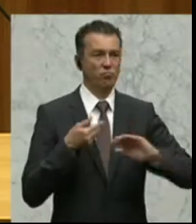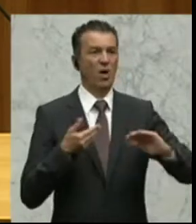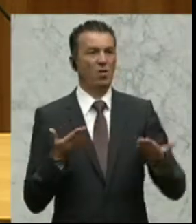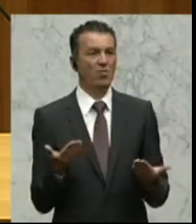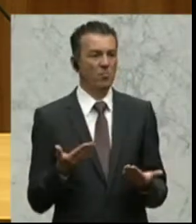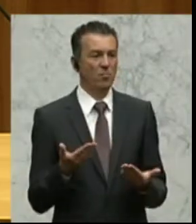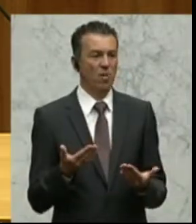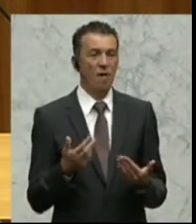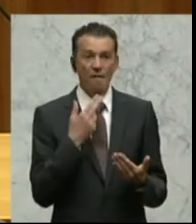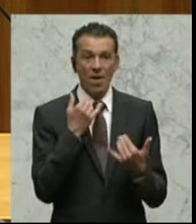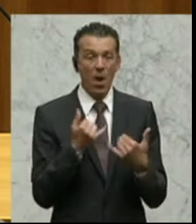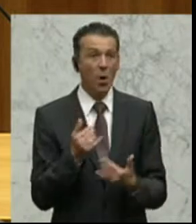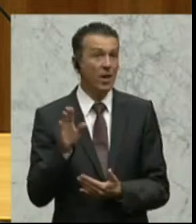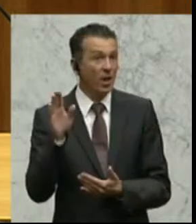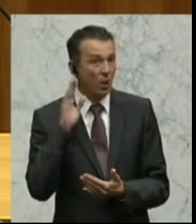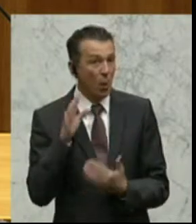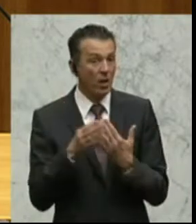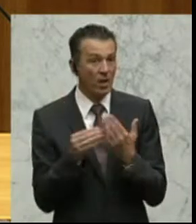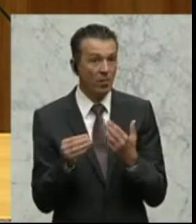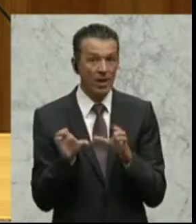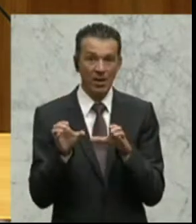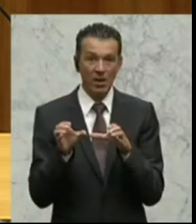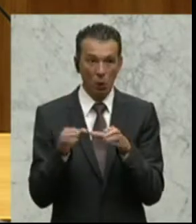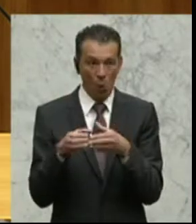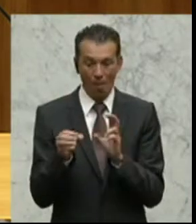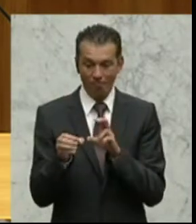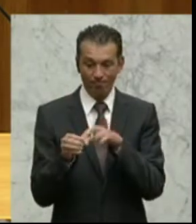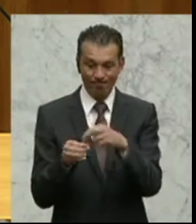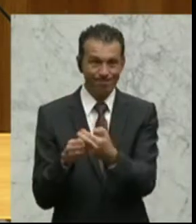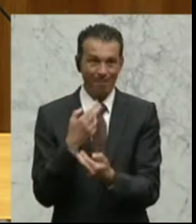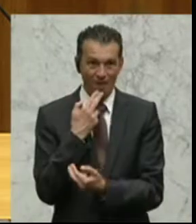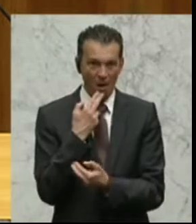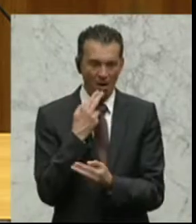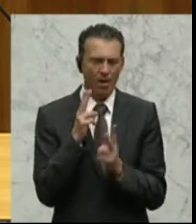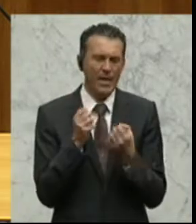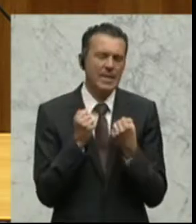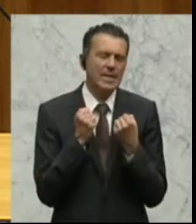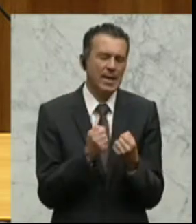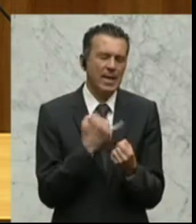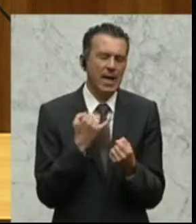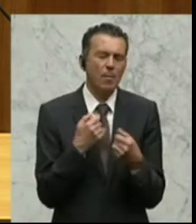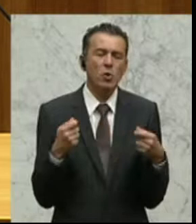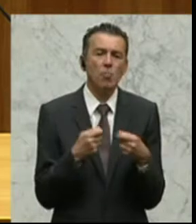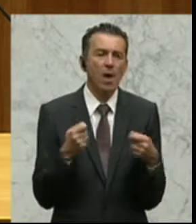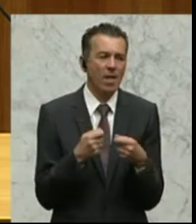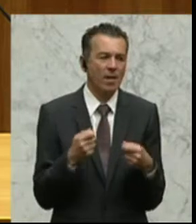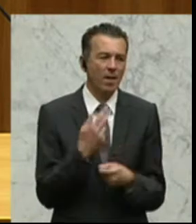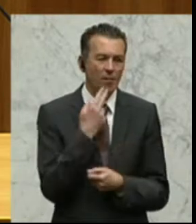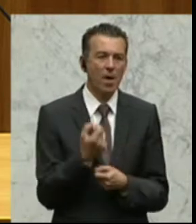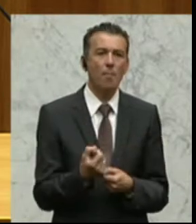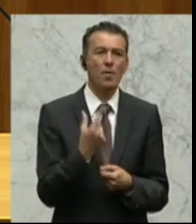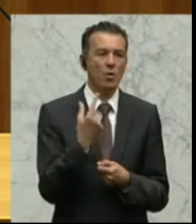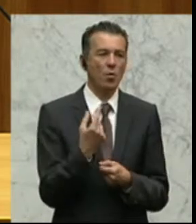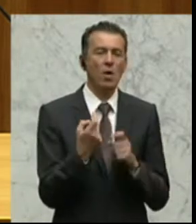hat, wer in dieser Expertengruppe drinnen sitzt, dann können Sie sicher sein. Und es ist immer nur spannend, dass solche, die besonders immer die Diskussion um die